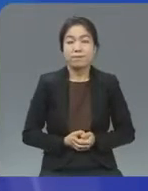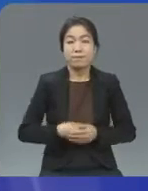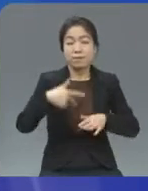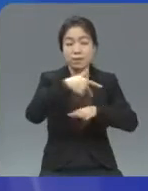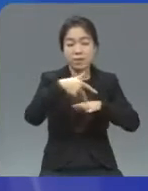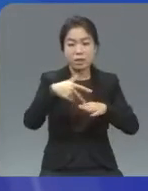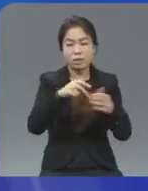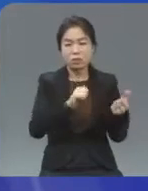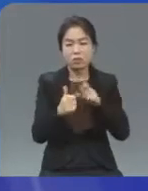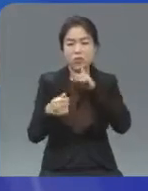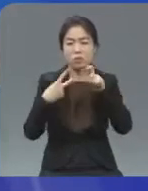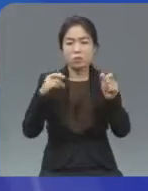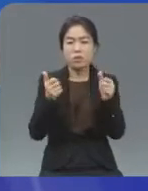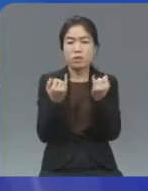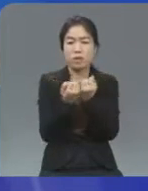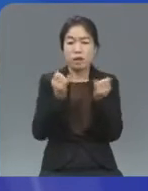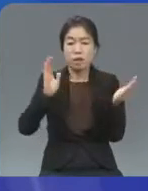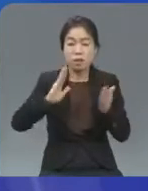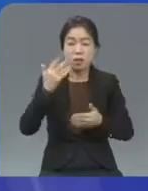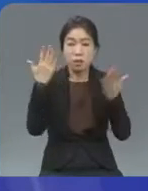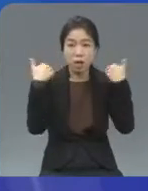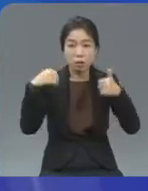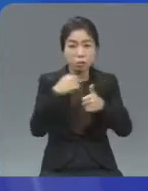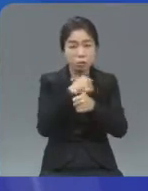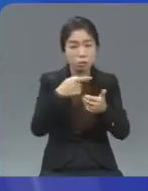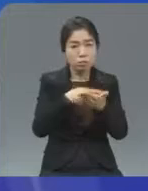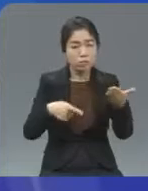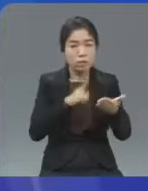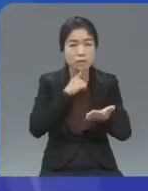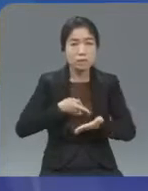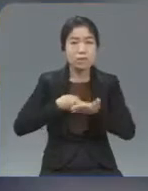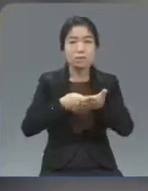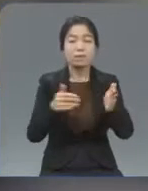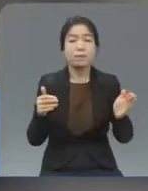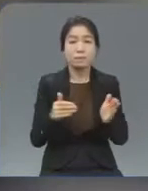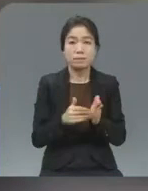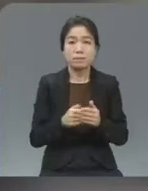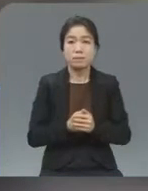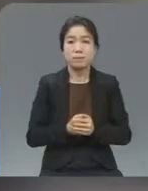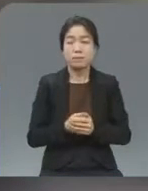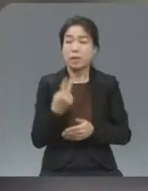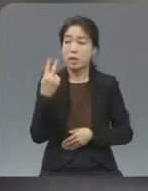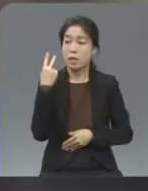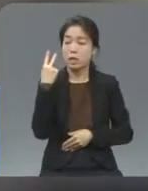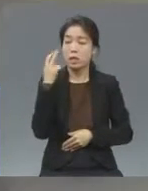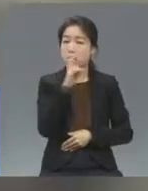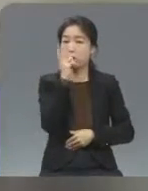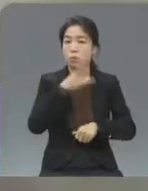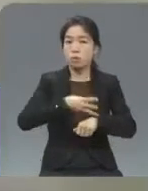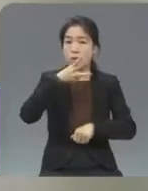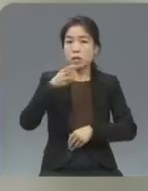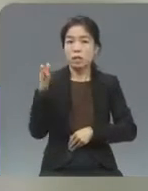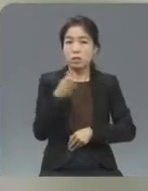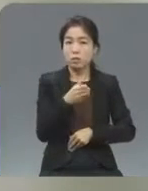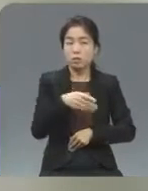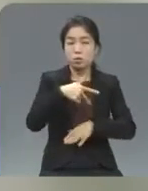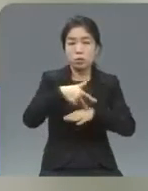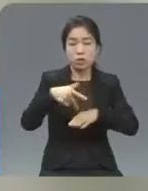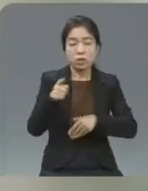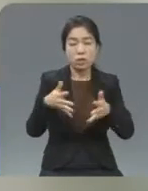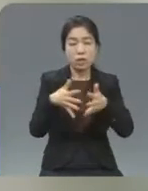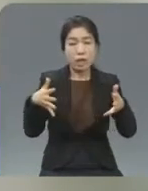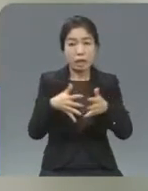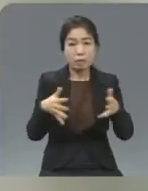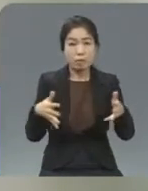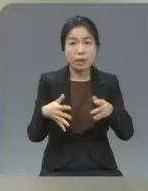진도에서 숨진 10대 여학생이 학교폭력의 피해자란 주장이 제기됐습니다. 그제 오후 3시쯤 진도군 진도읍의 한